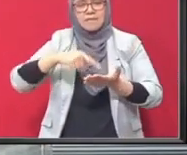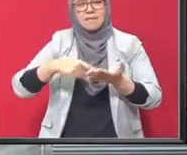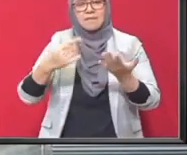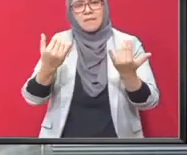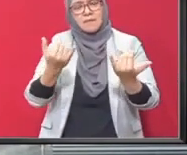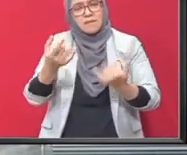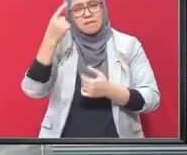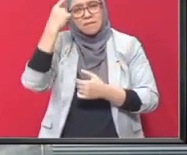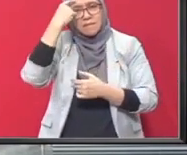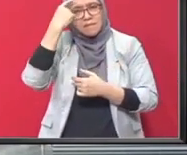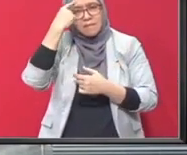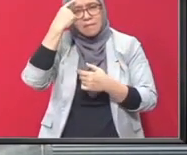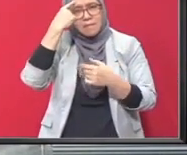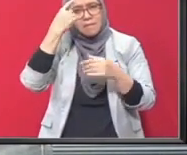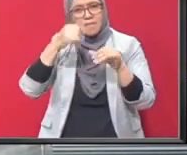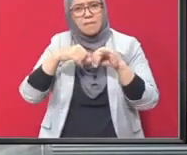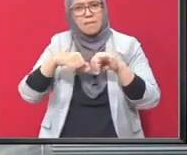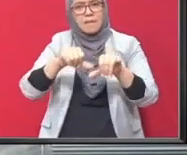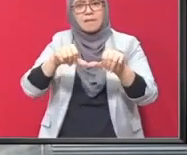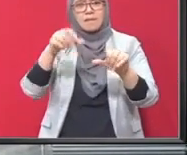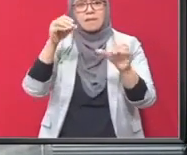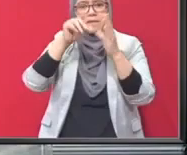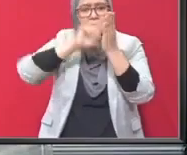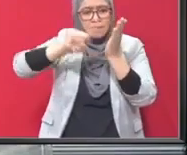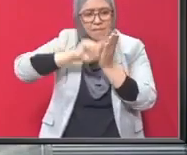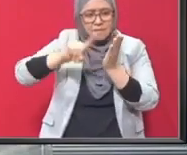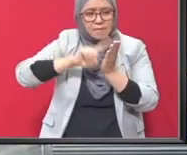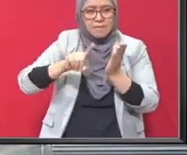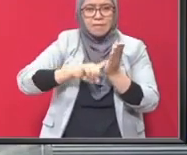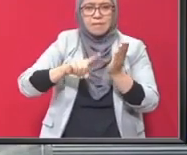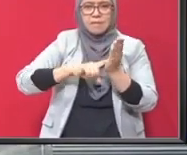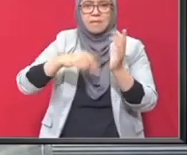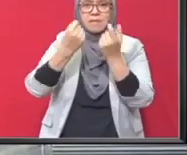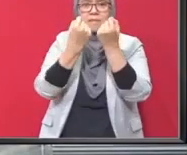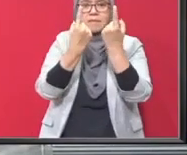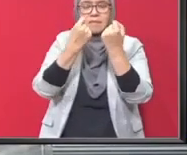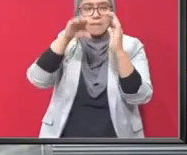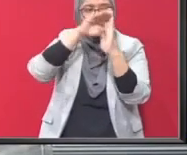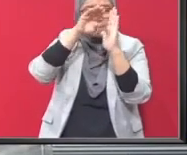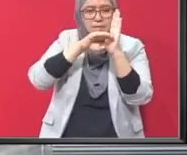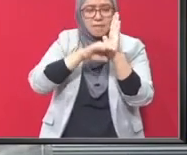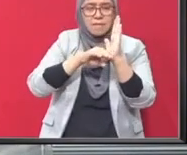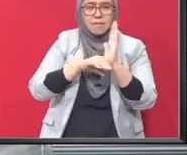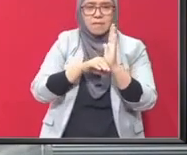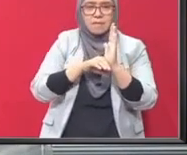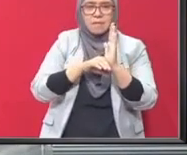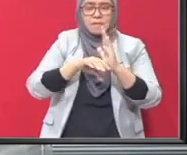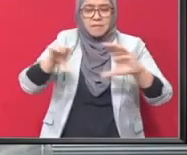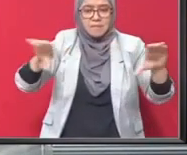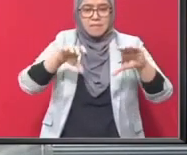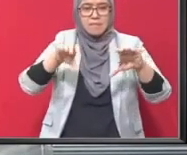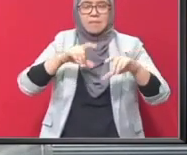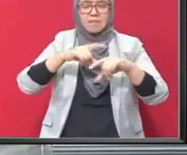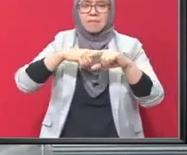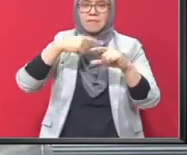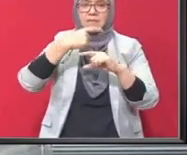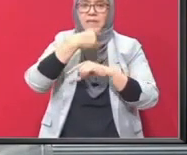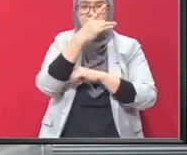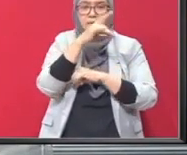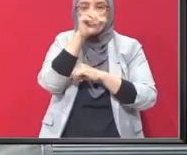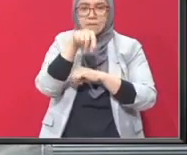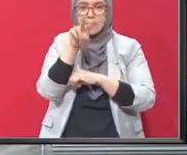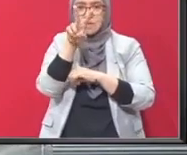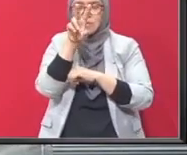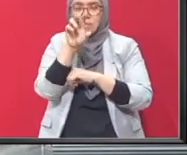tengok dalam semua kan 11 peraturan di bawah atau 265 telah dilaksanakan pada 18 sehingga 20